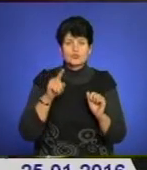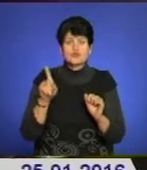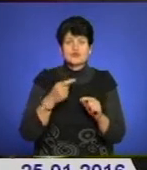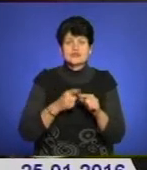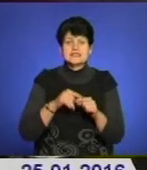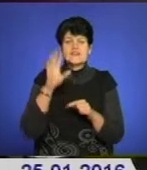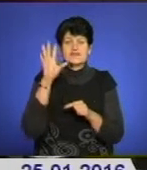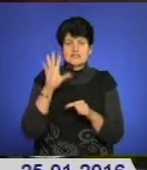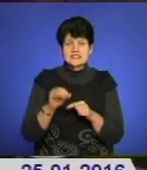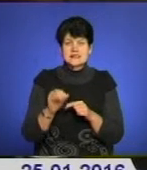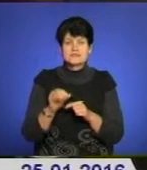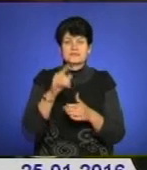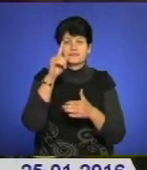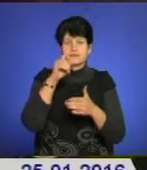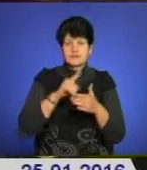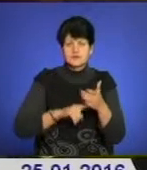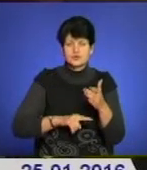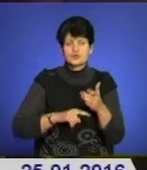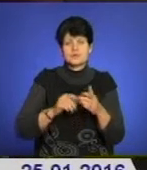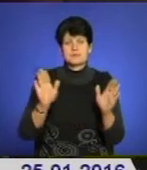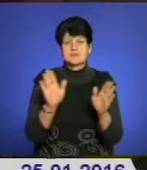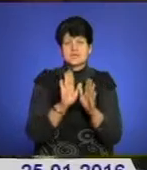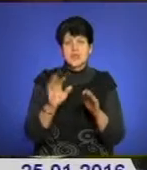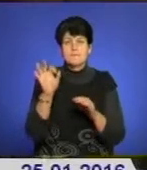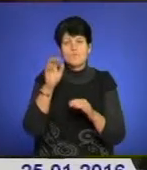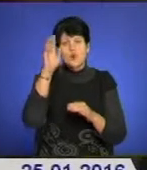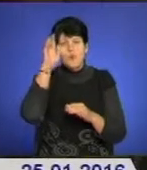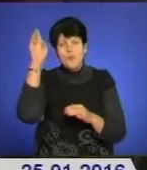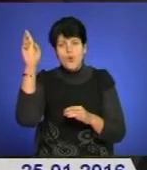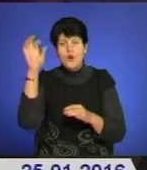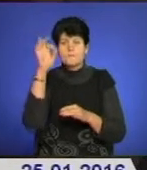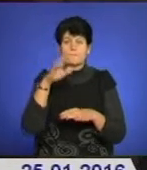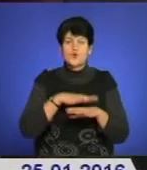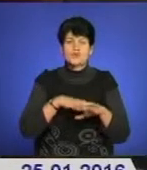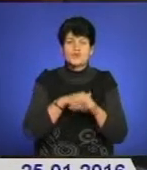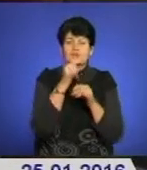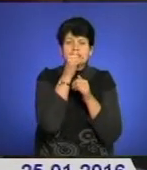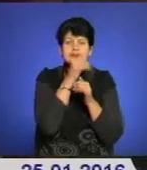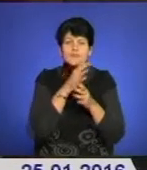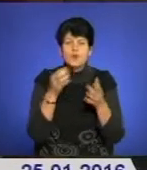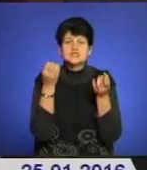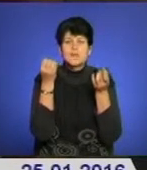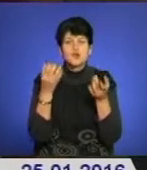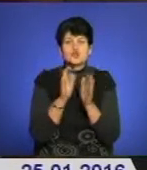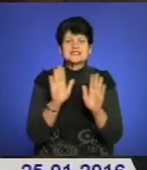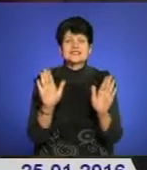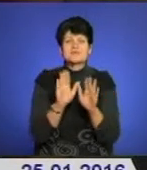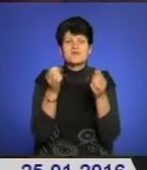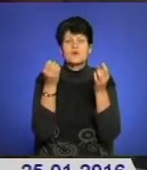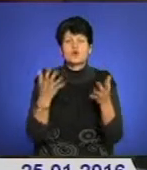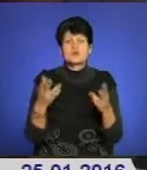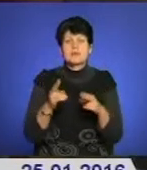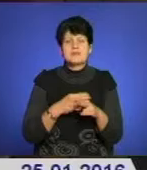таки релігійні пісні про Бога, про народ. І не можна так просто взяли, заспівали без